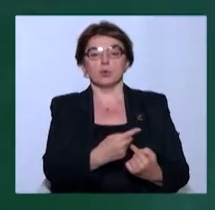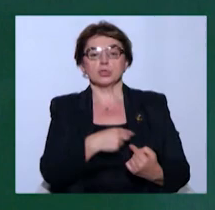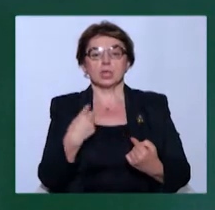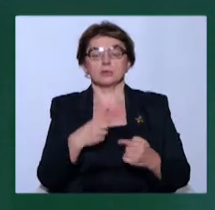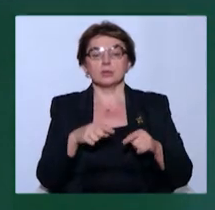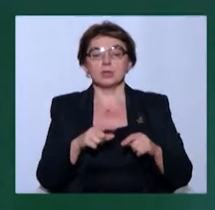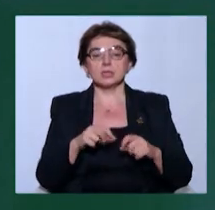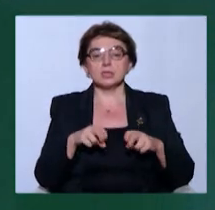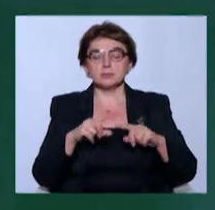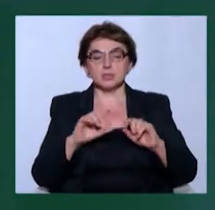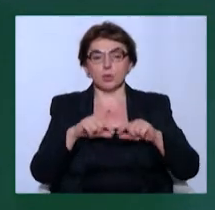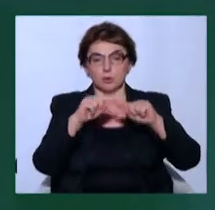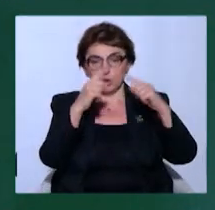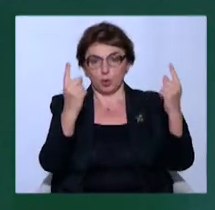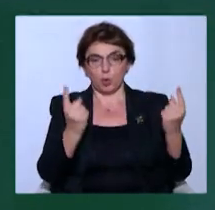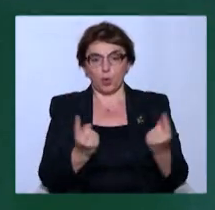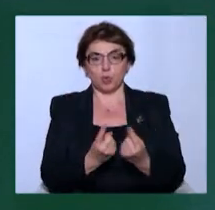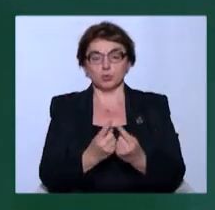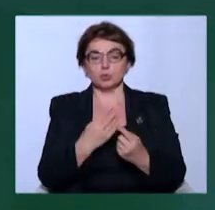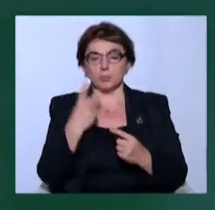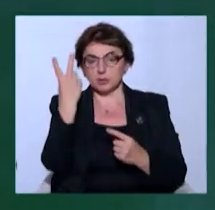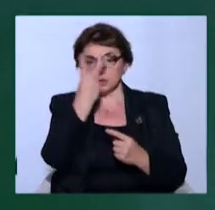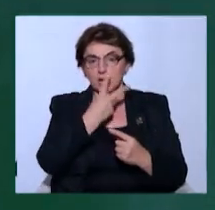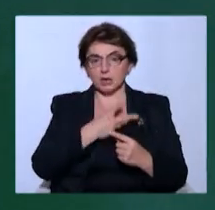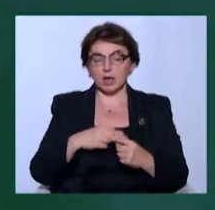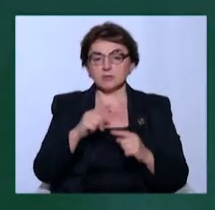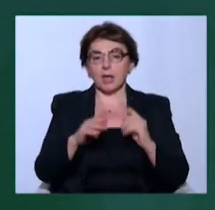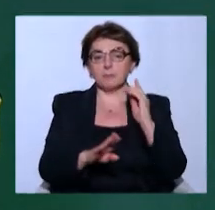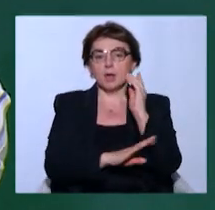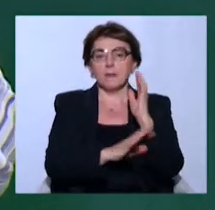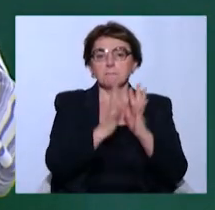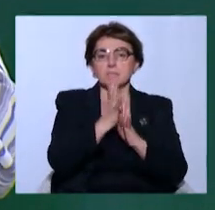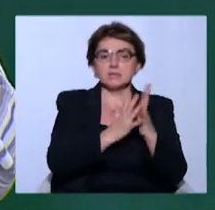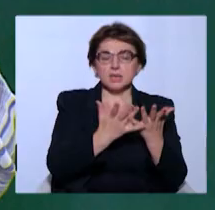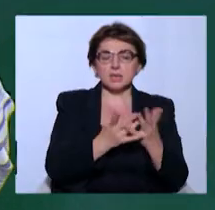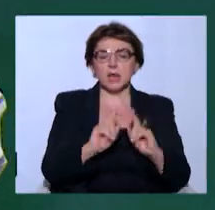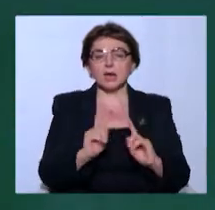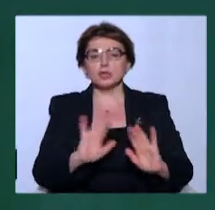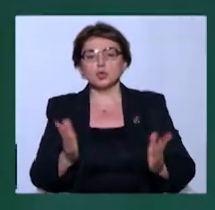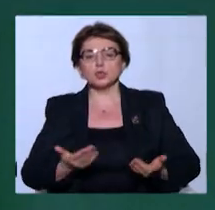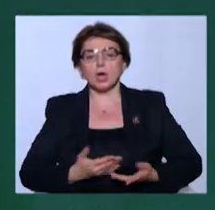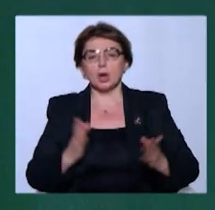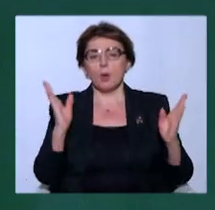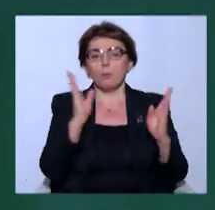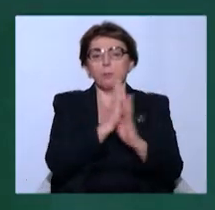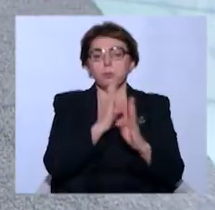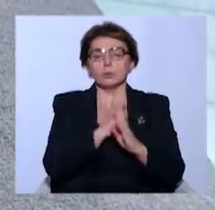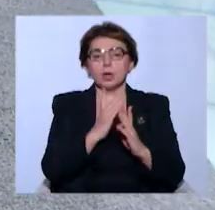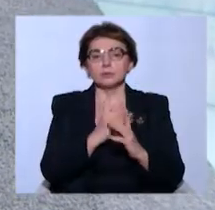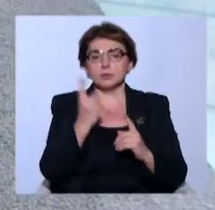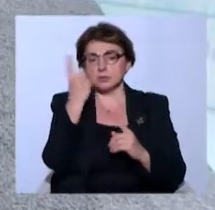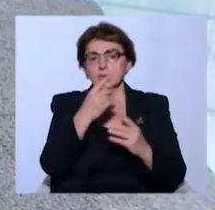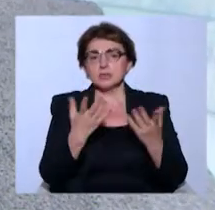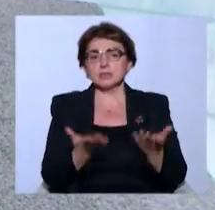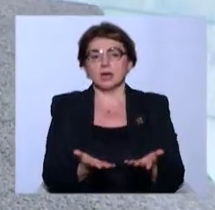გავრცელებული ზებრა ან ვეფხვი, რომელიცაც უამრავი ზოლი აქვს. საინტერესოა ის ფაქტი, რომ